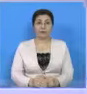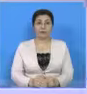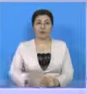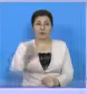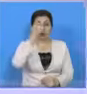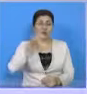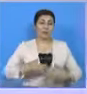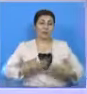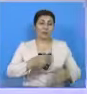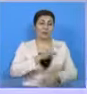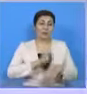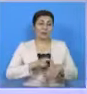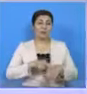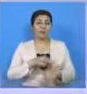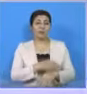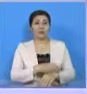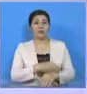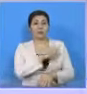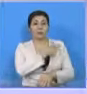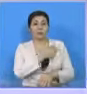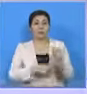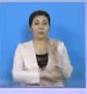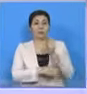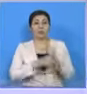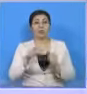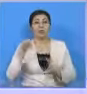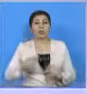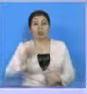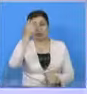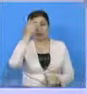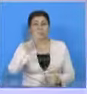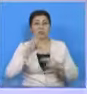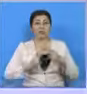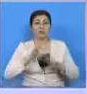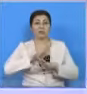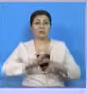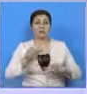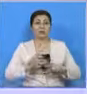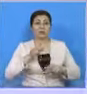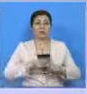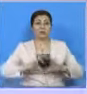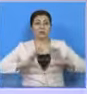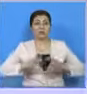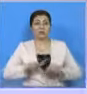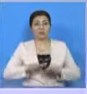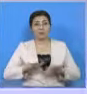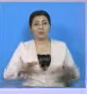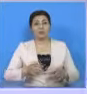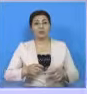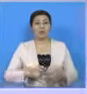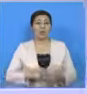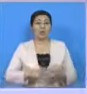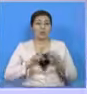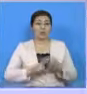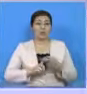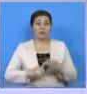Рахмет сағана дәрігер. Ақылаты абзал жандарға адамзат баласының алғысы таусылмас. Себеп олар әлемді шарпыған дертпен күресте алғы